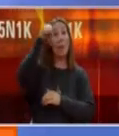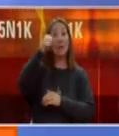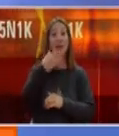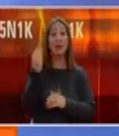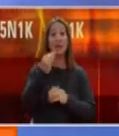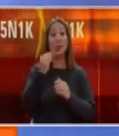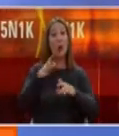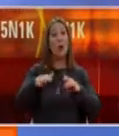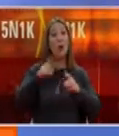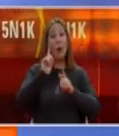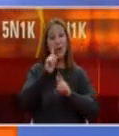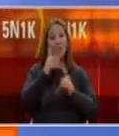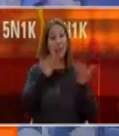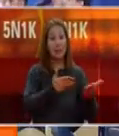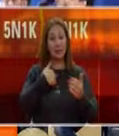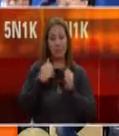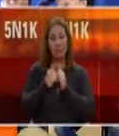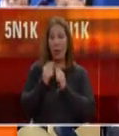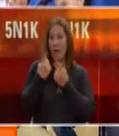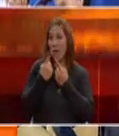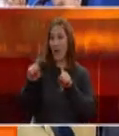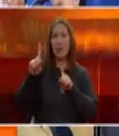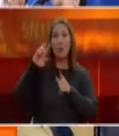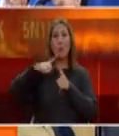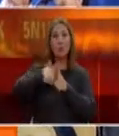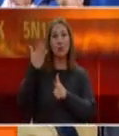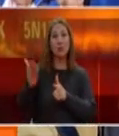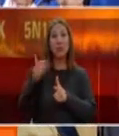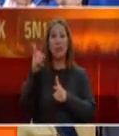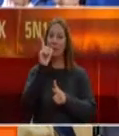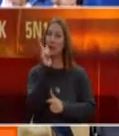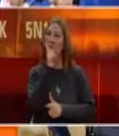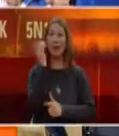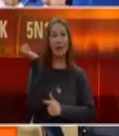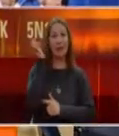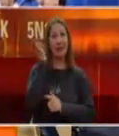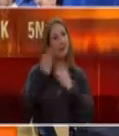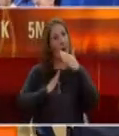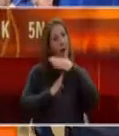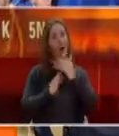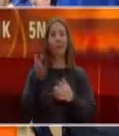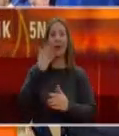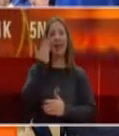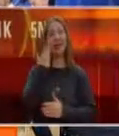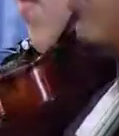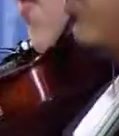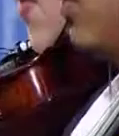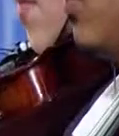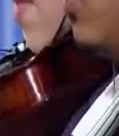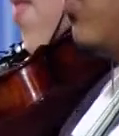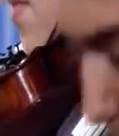Gençlik Orkestrası bizimle. Onların da apayrı bir proje. Onlardan bir şarkı dinleyerek gidelim araya. Keyifli gidelim, keyifli